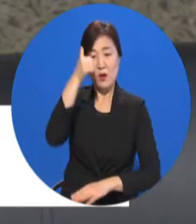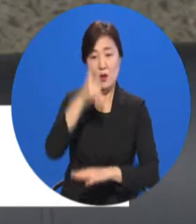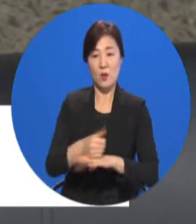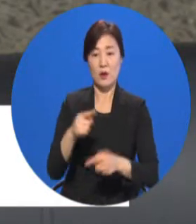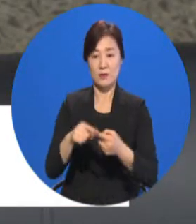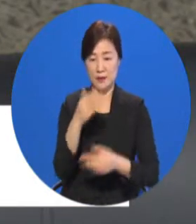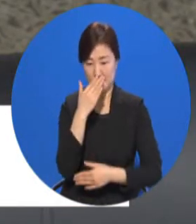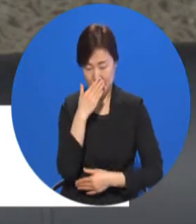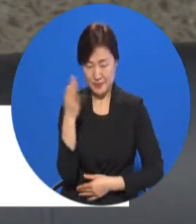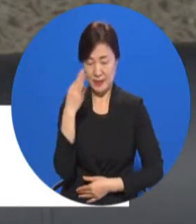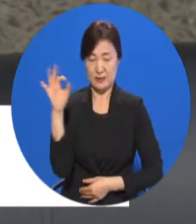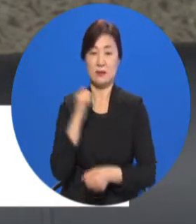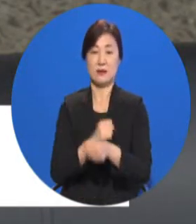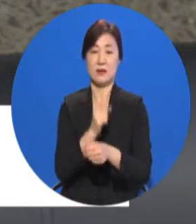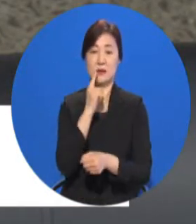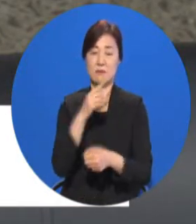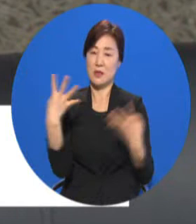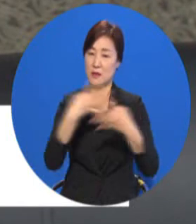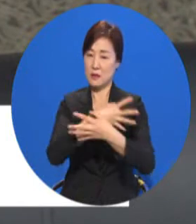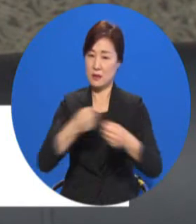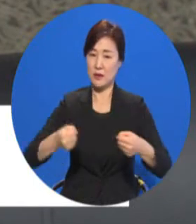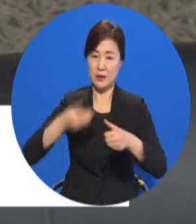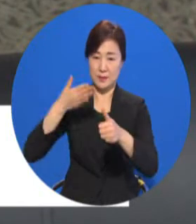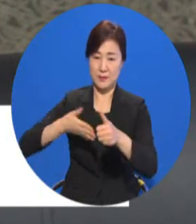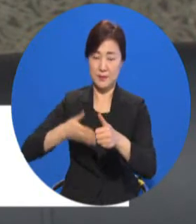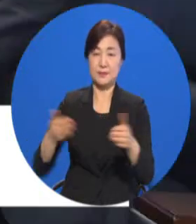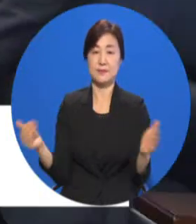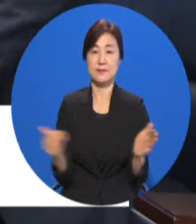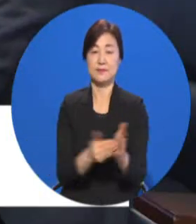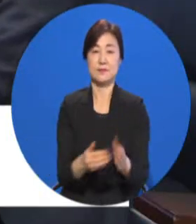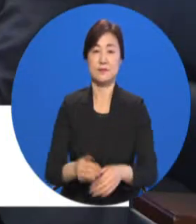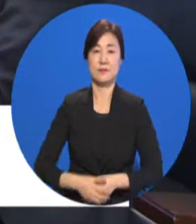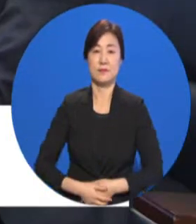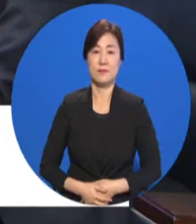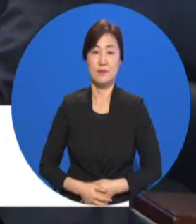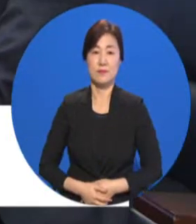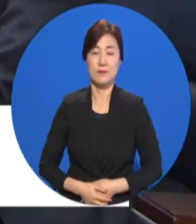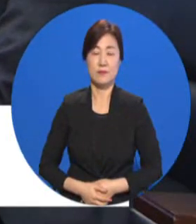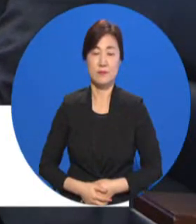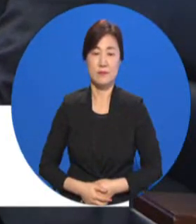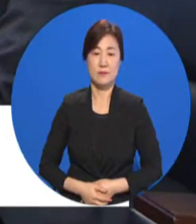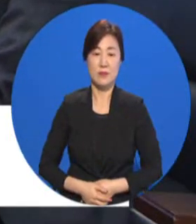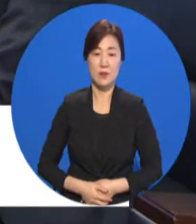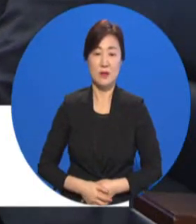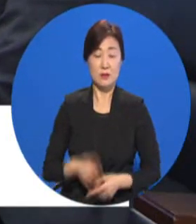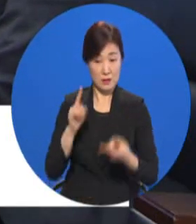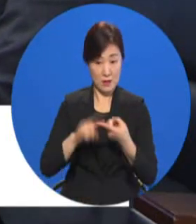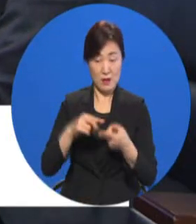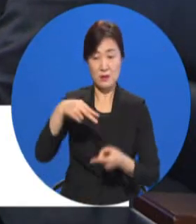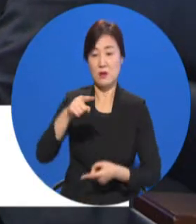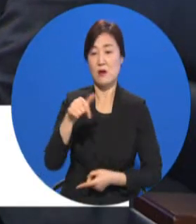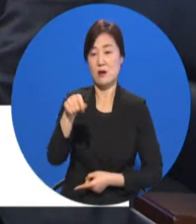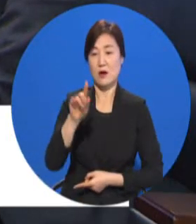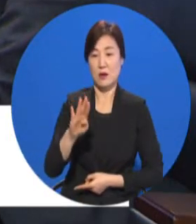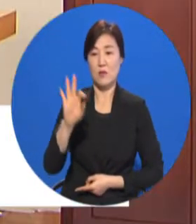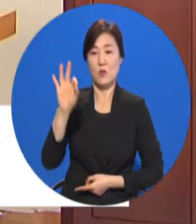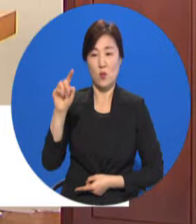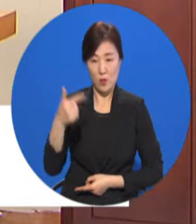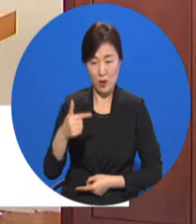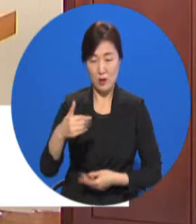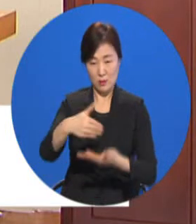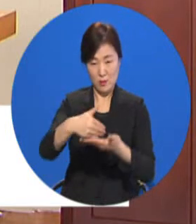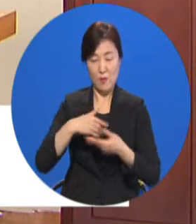깨끗하게 승복하겠다는 서약을 하자고 제안했습니다. 이에 대해 서가본 민주당 예비후보는 장 후보의